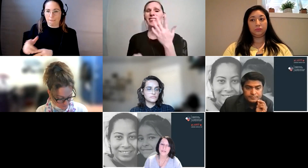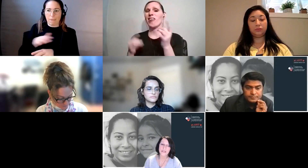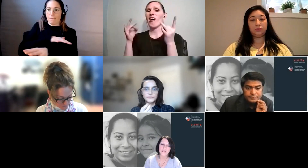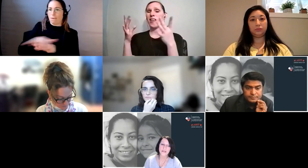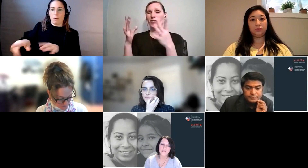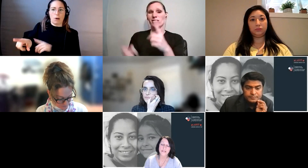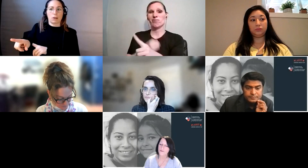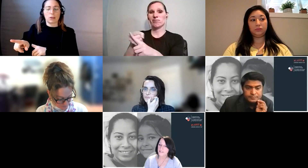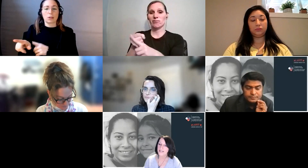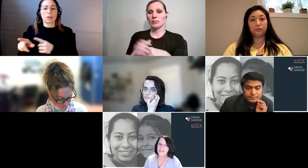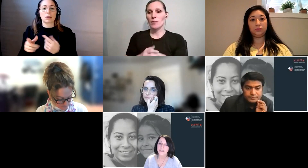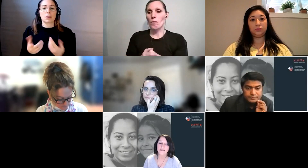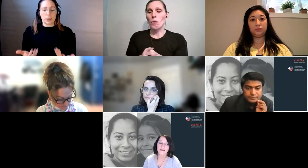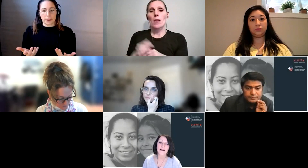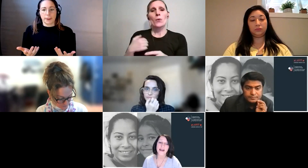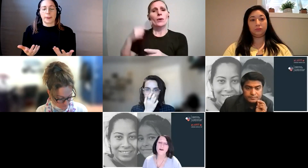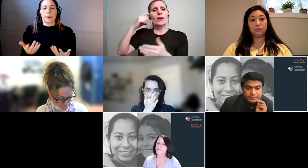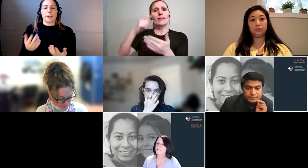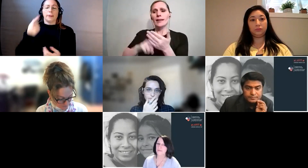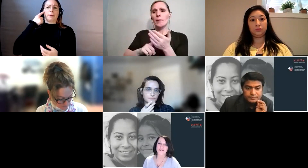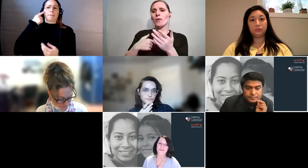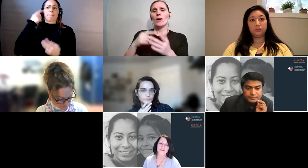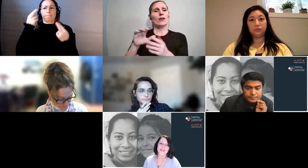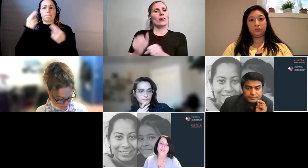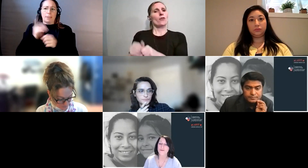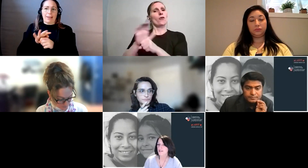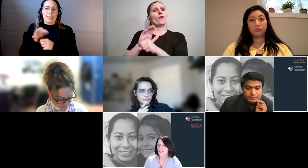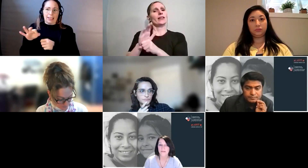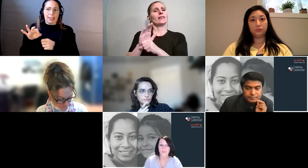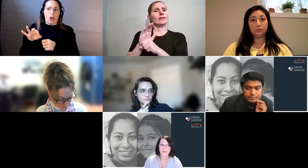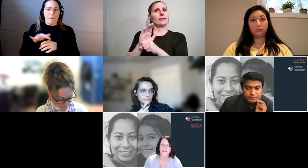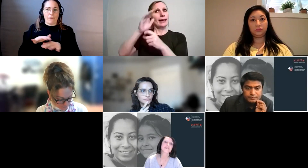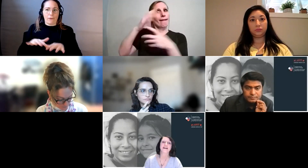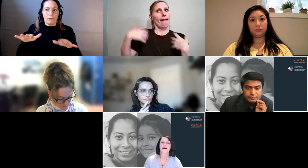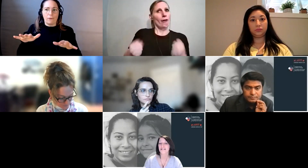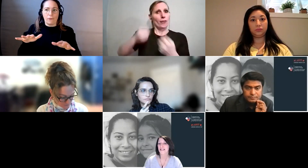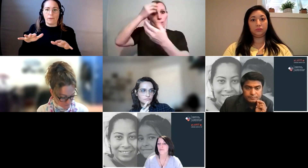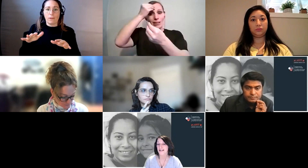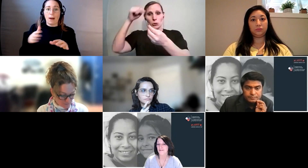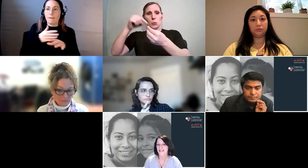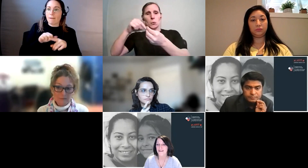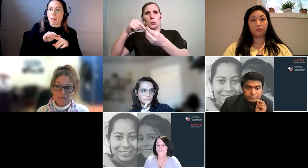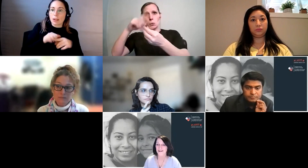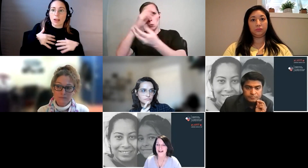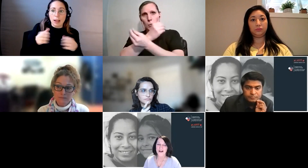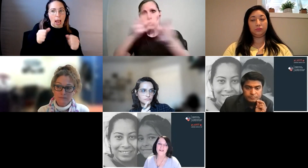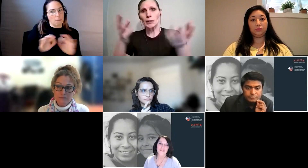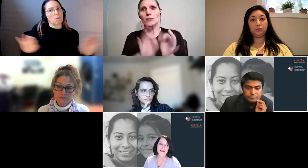Et quand nous pensons à la COVID-19, l'information de santé, c'était aussi très importante